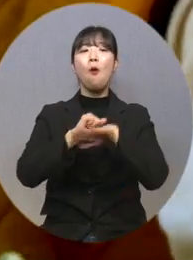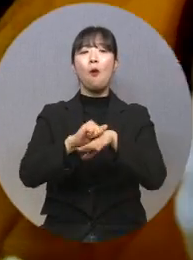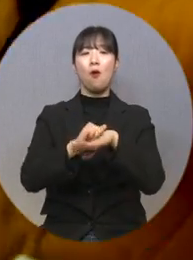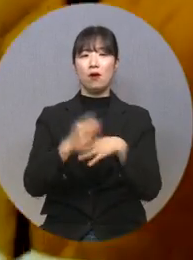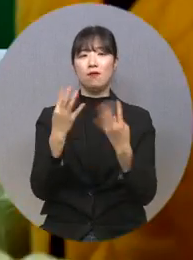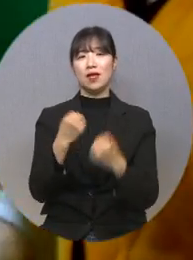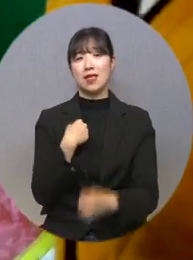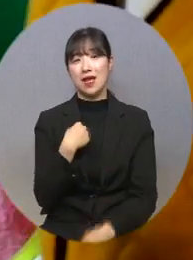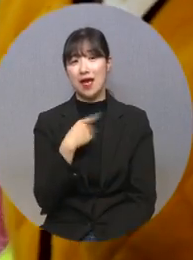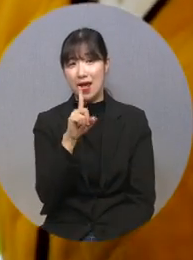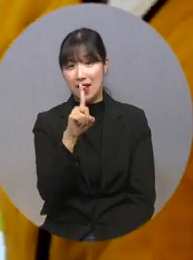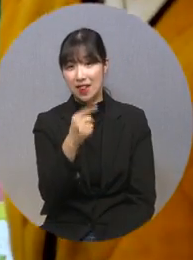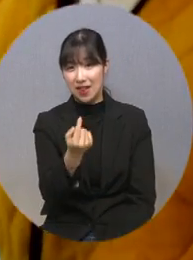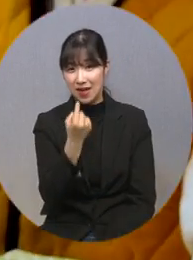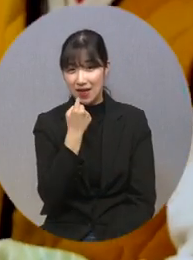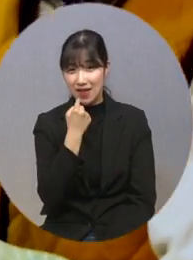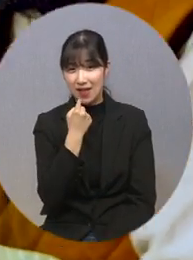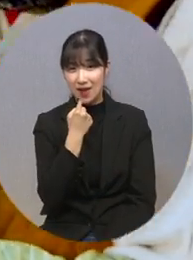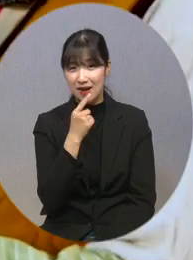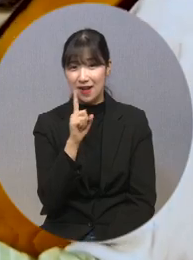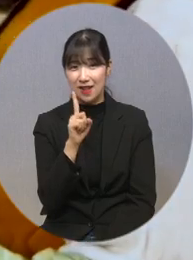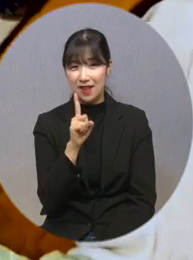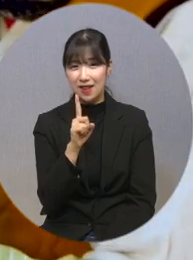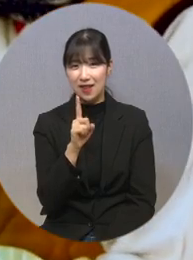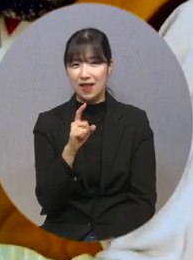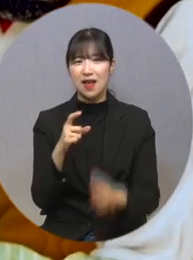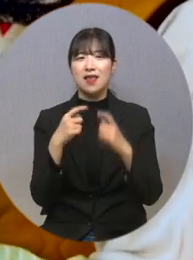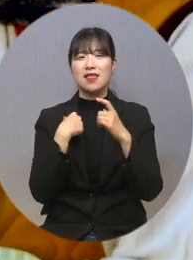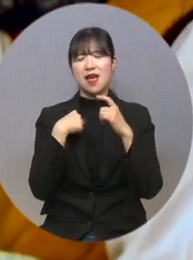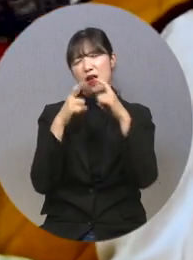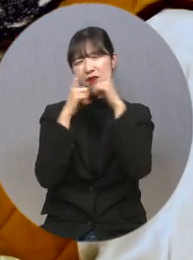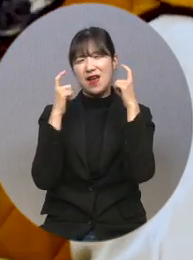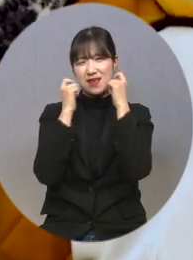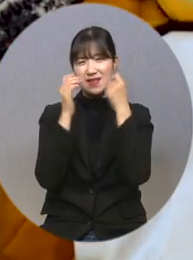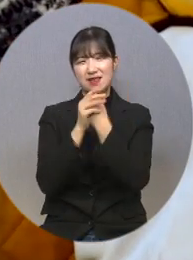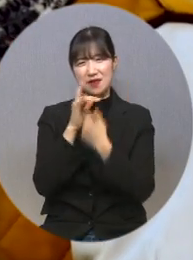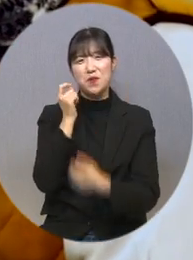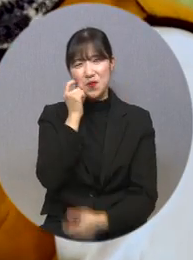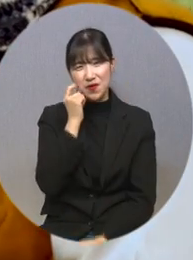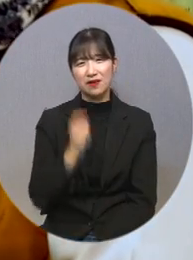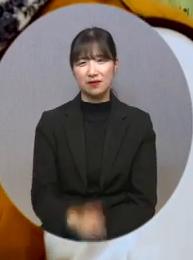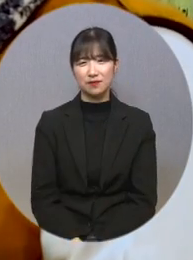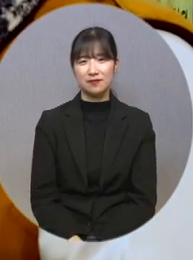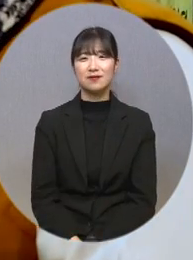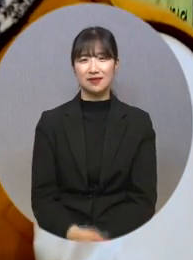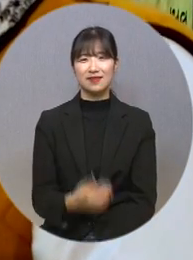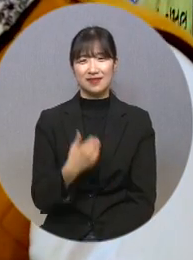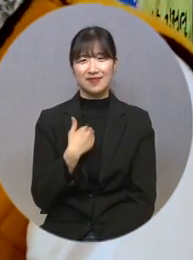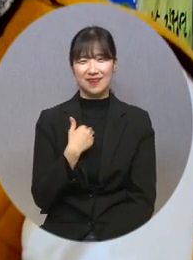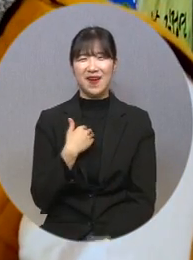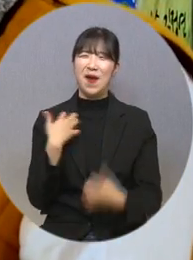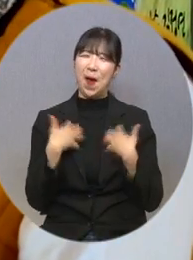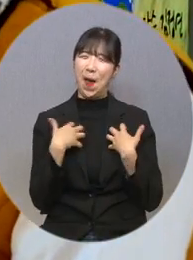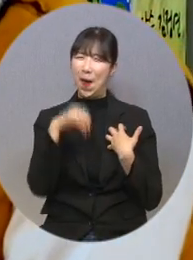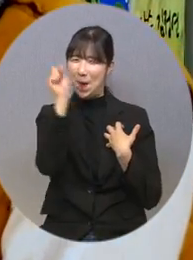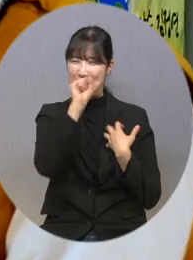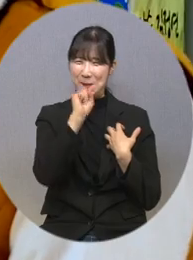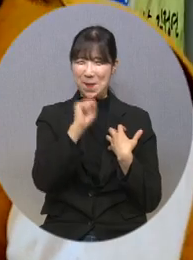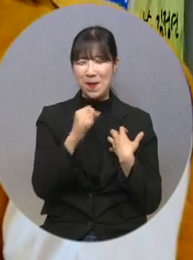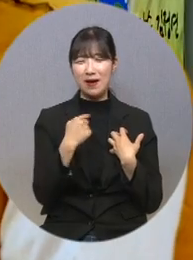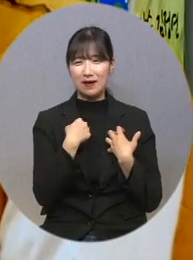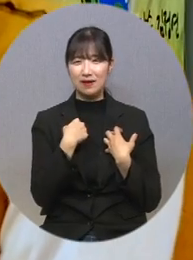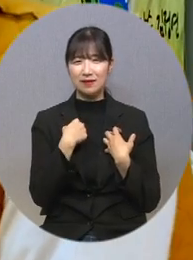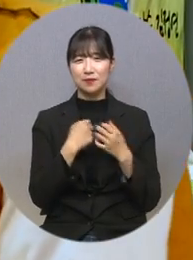저한테 한 점만 주시는 건가요? 한 점. 아, 마스크가 있어서 저는 안 들어가고 알겠습니다. 예. 아, 제가 이래서 이 방송을 합니다. 너무 좋습니다.